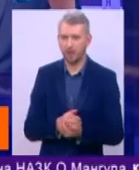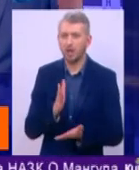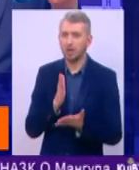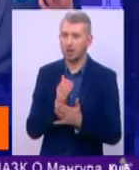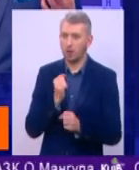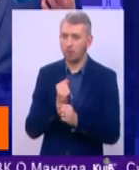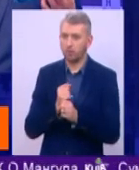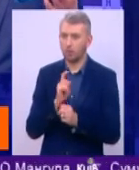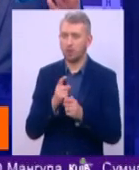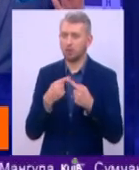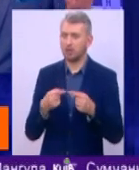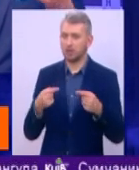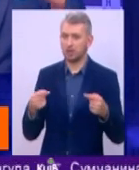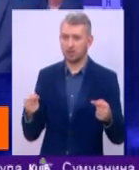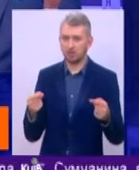робота з